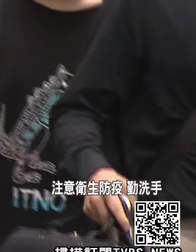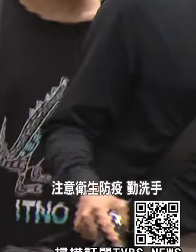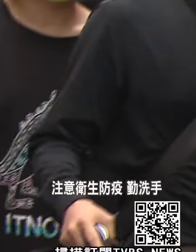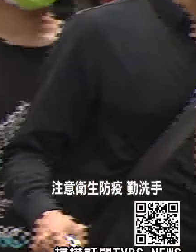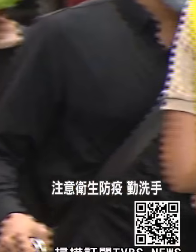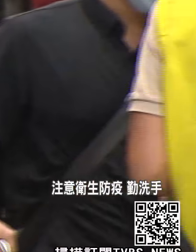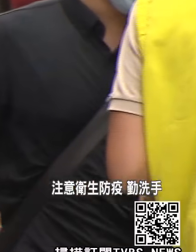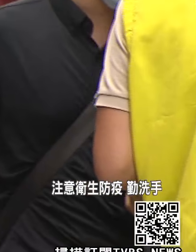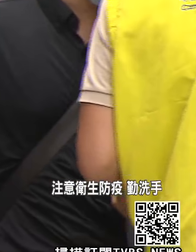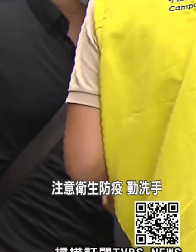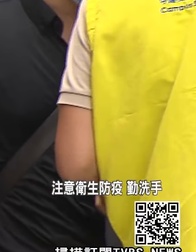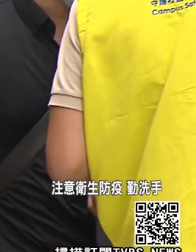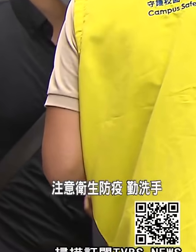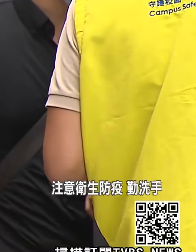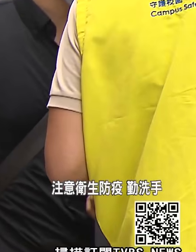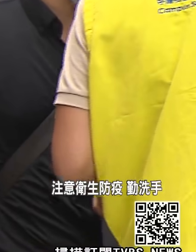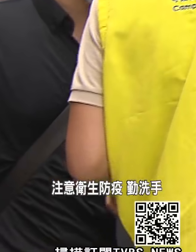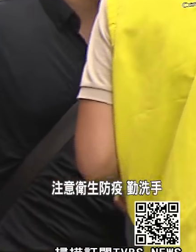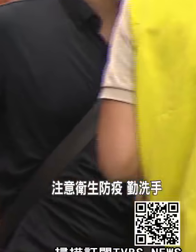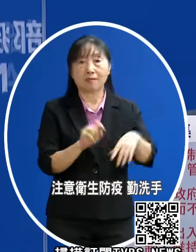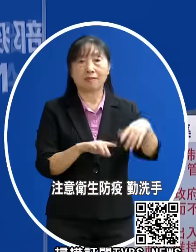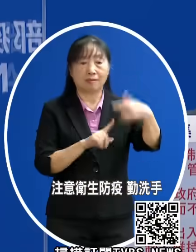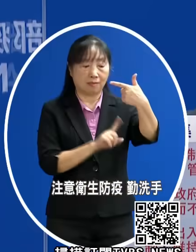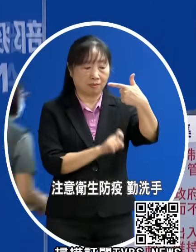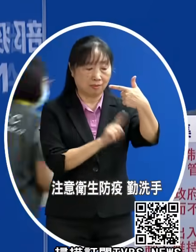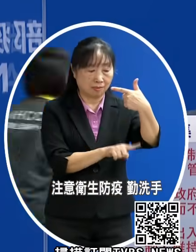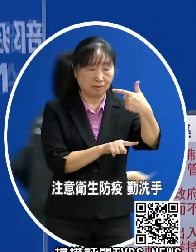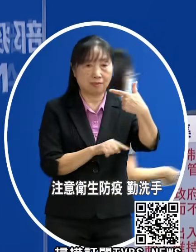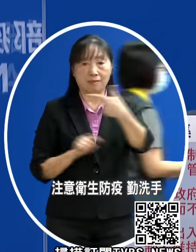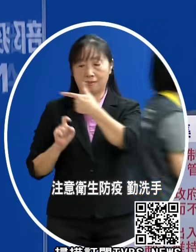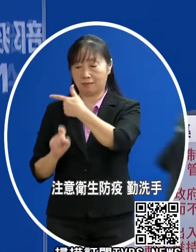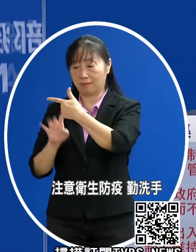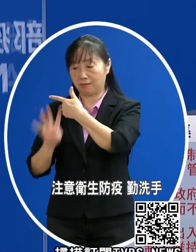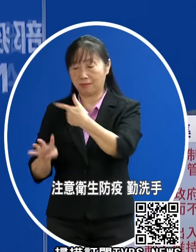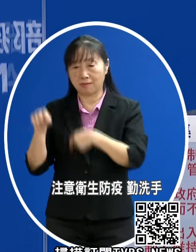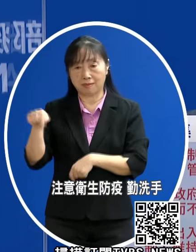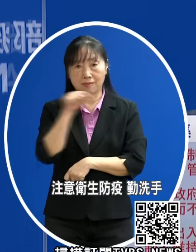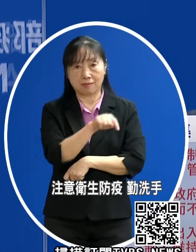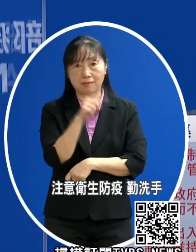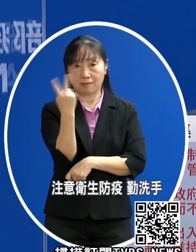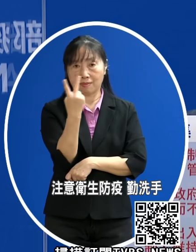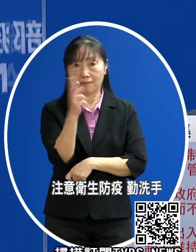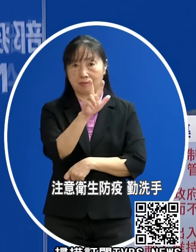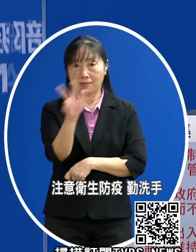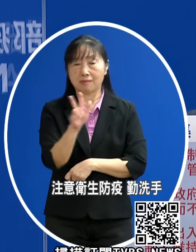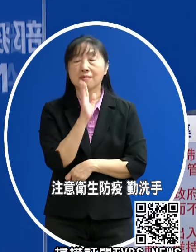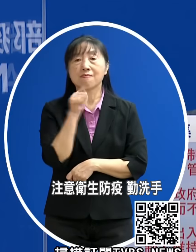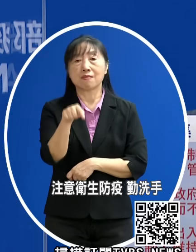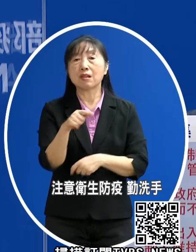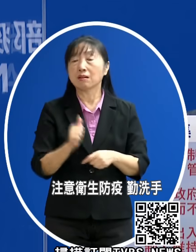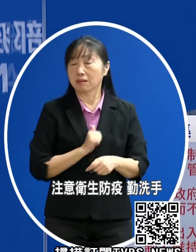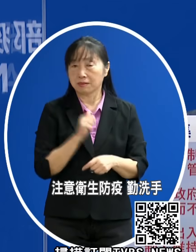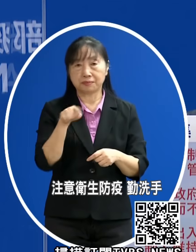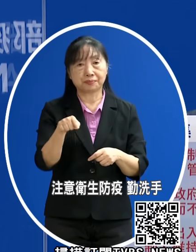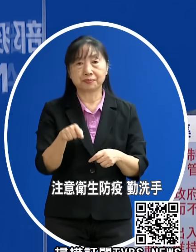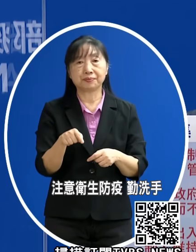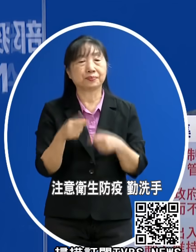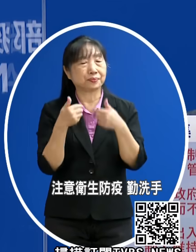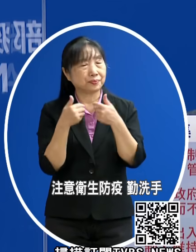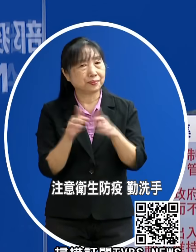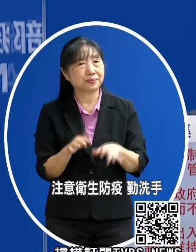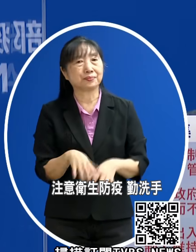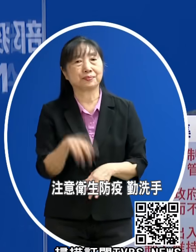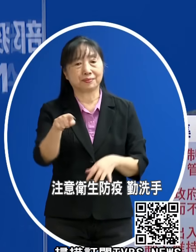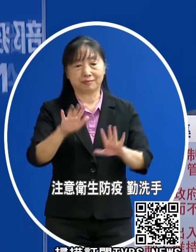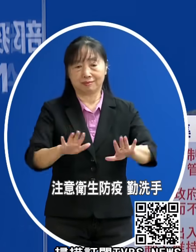以视讯代替返乡。 11跟14两天人数，我们都还是觉得真的没有必要在今年的端